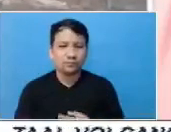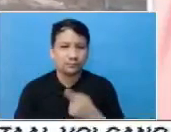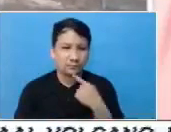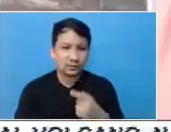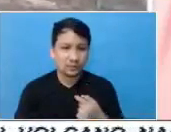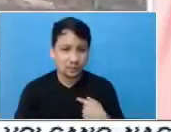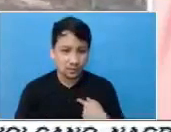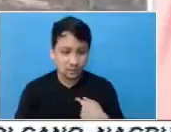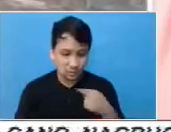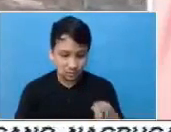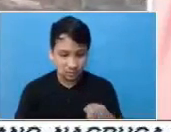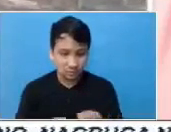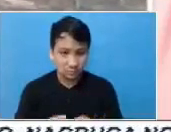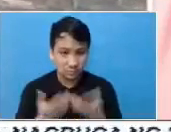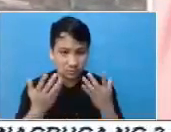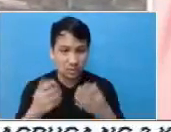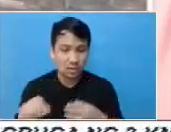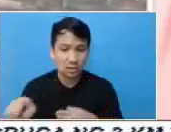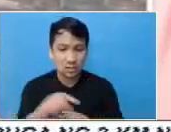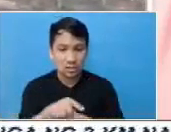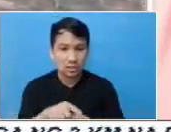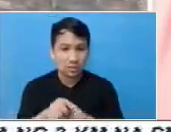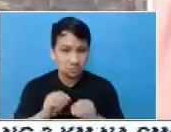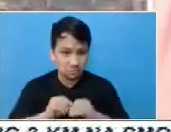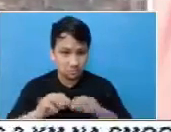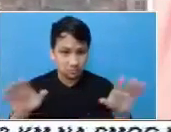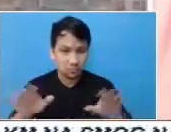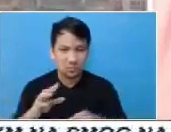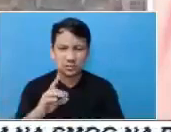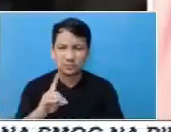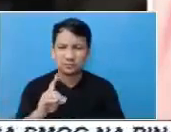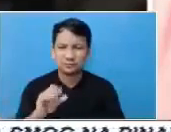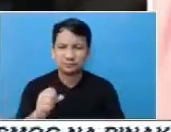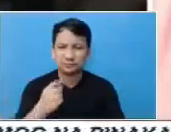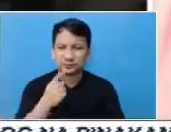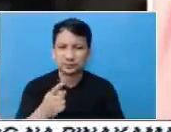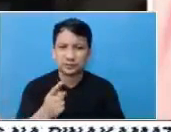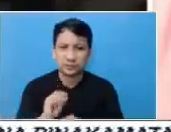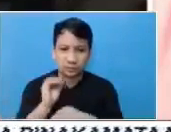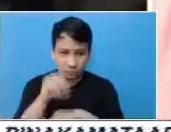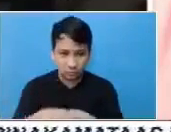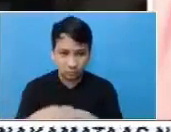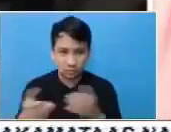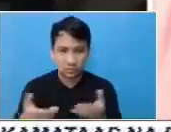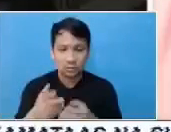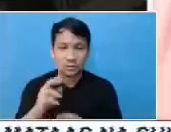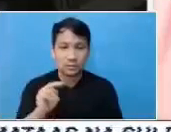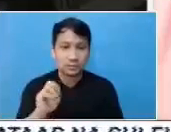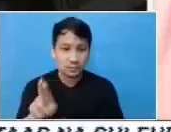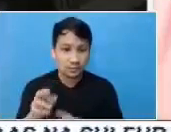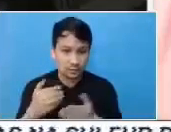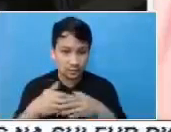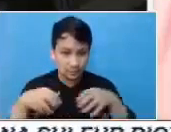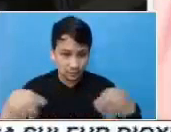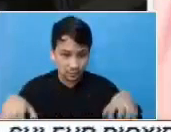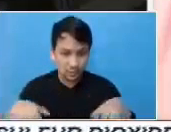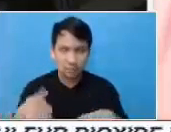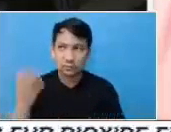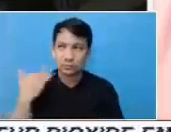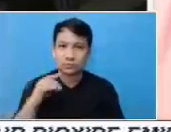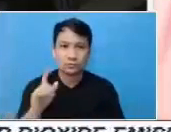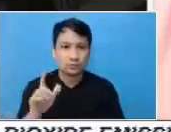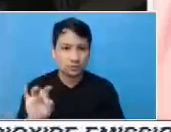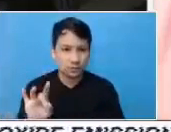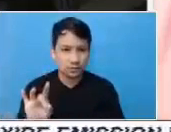nga umuulan na bandang hapon at gabi. Pero yung napadpad na hangin, kasi mga 3 kilometers ang taas ng emission,